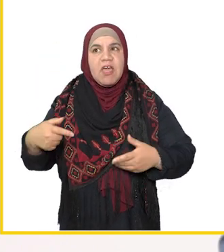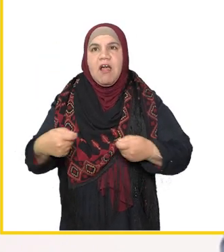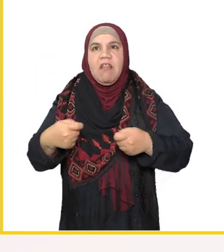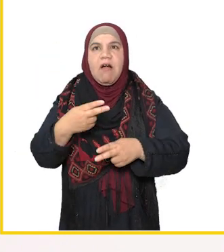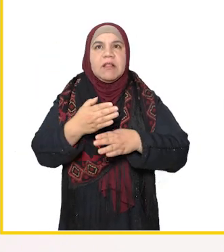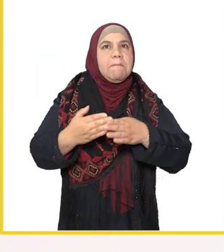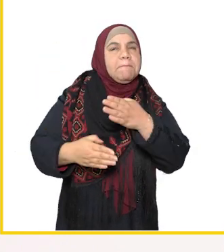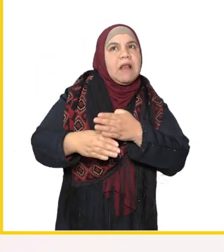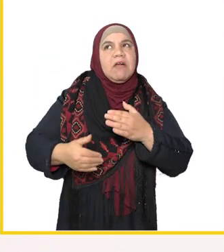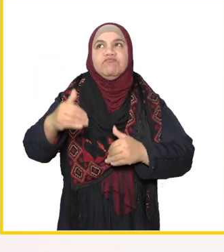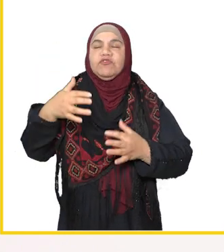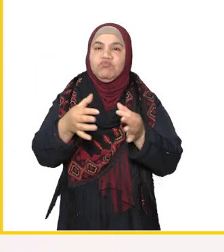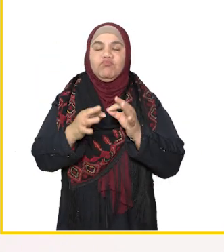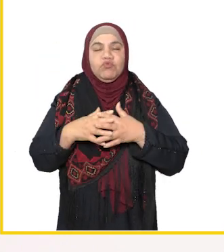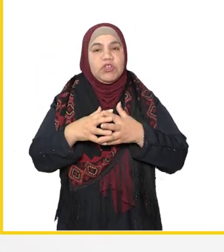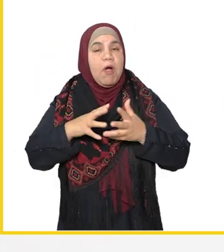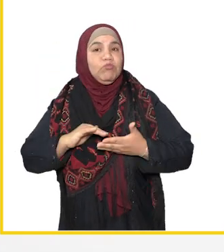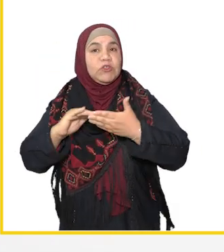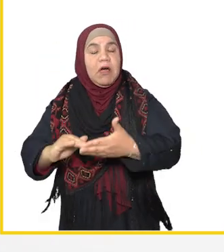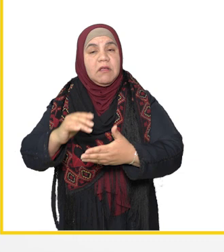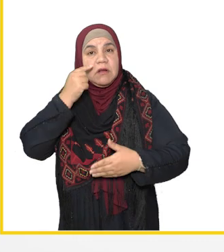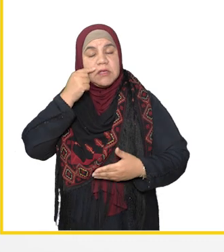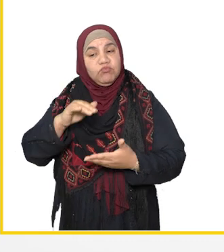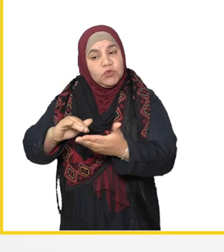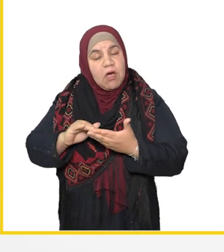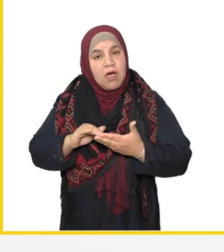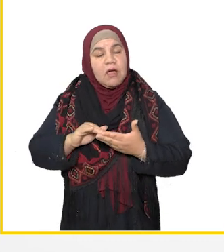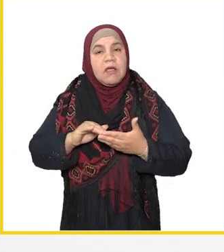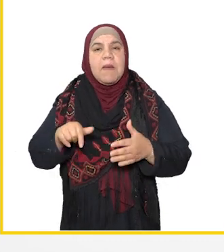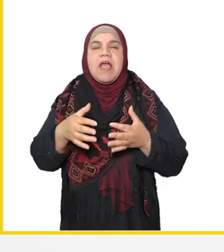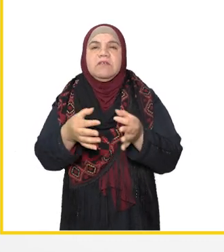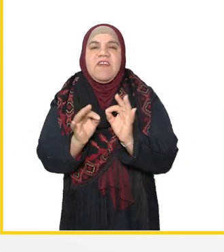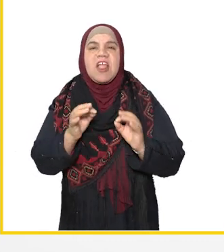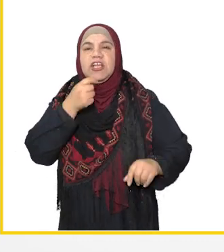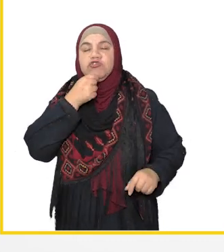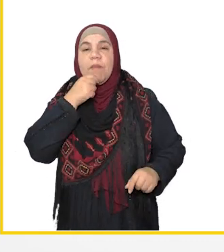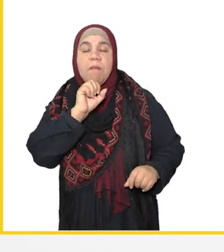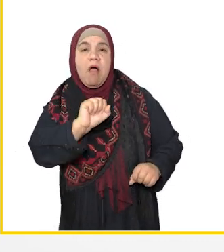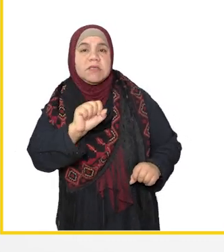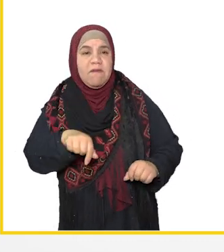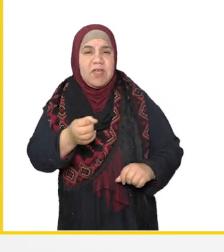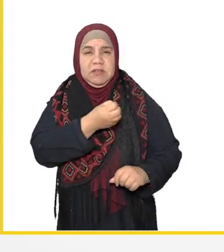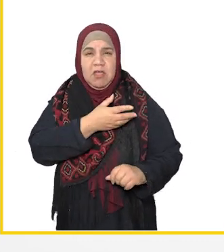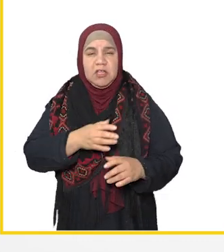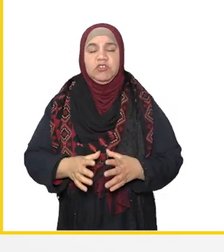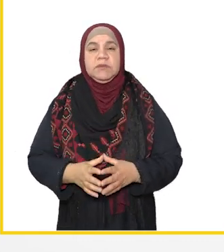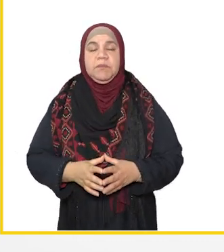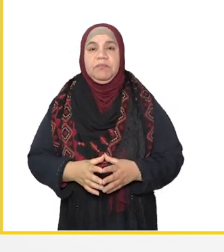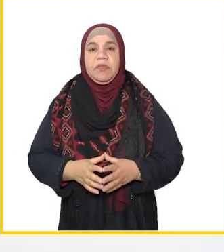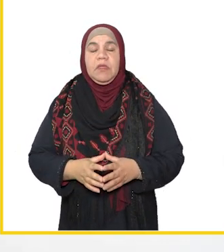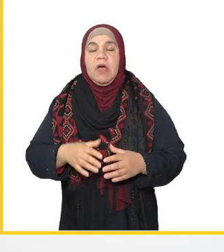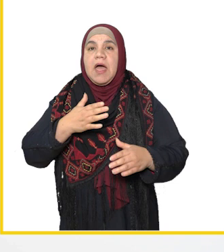بناء علاقات مع كافة أفراد المجتمع، نساعد الناس ونساعد فئة الشباب اللي ممكن تكون مهمشة هاي